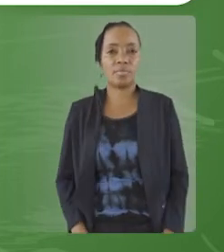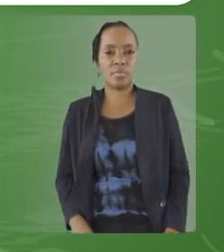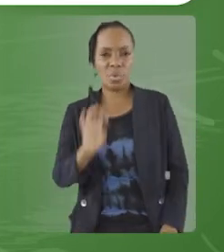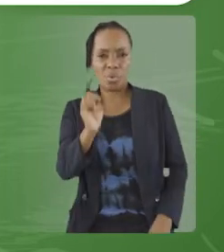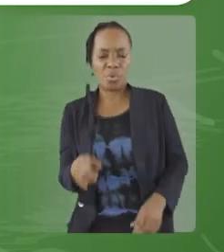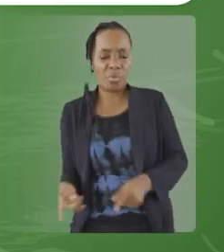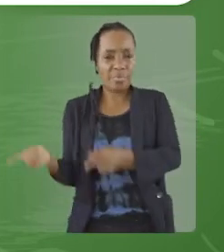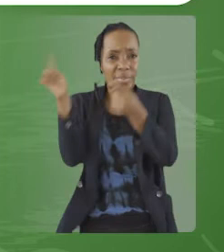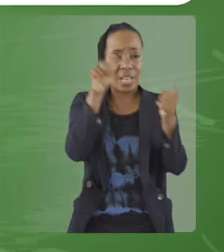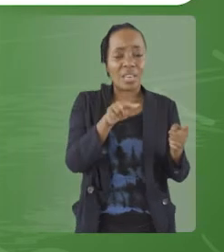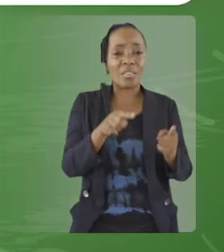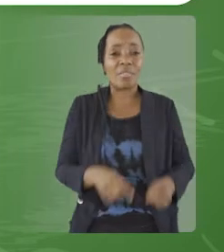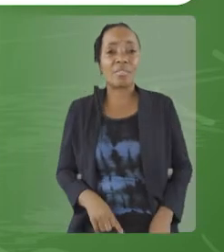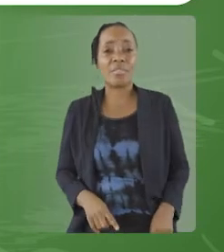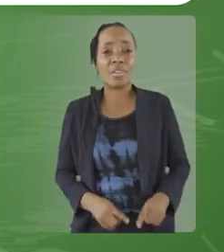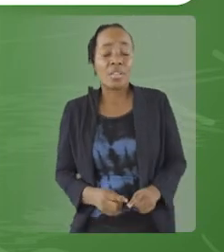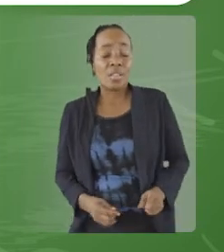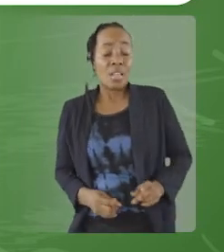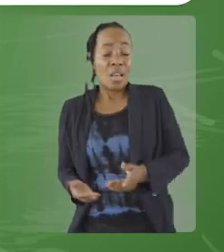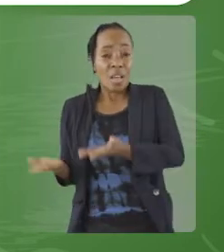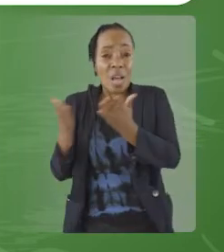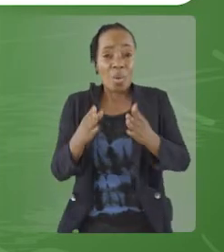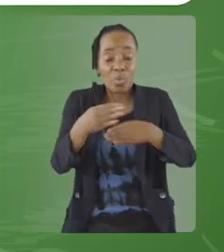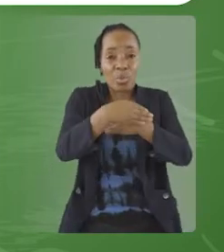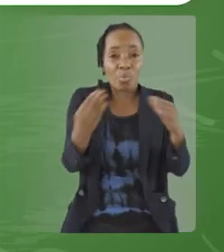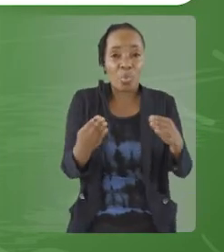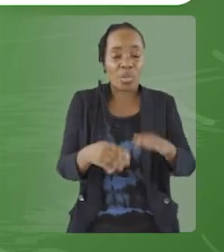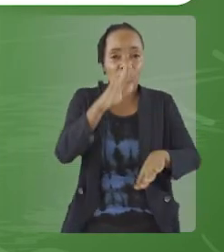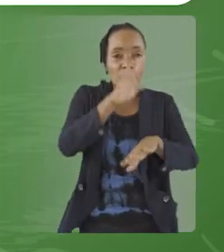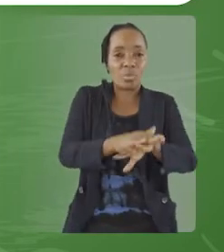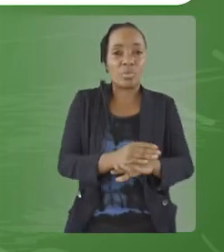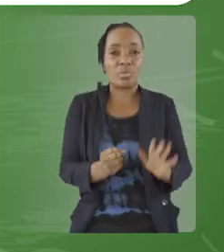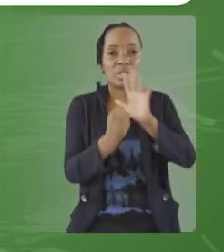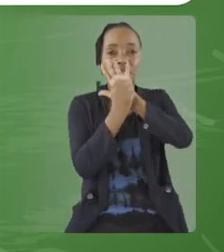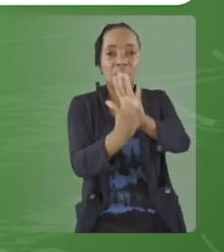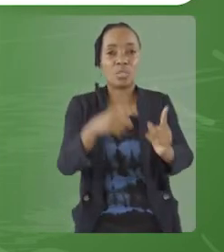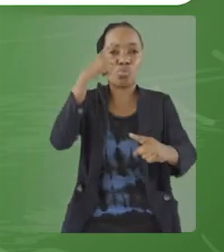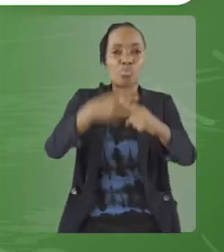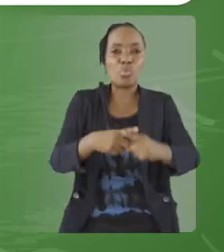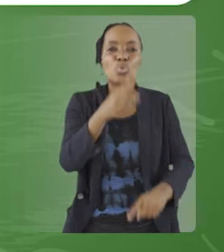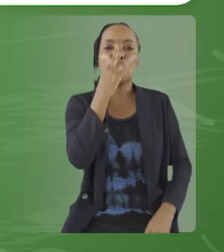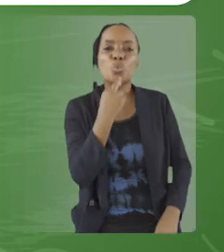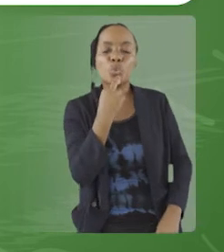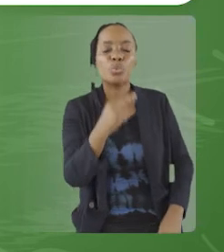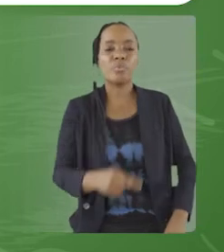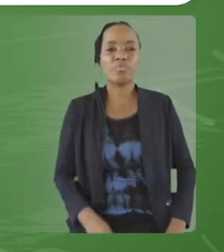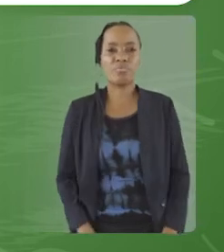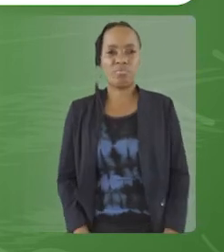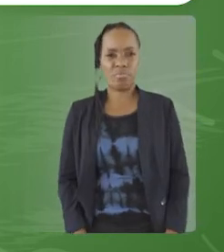terrain avec une boîte portant le signe plus en rouge.